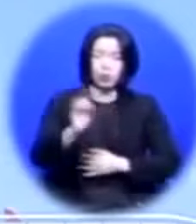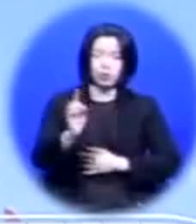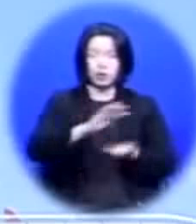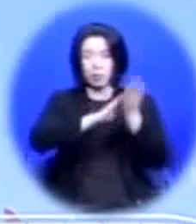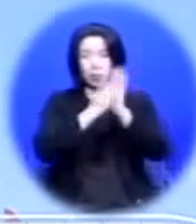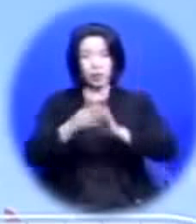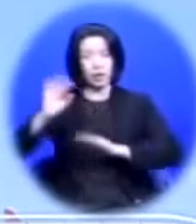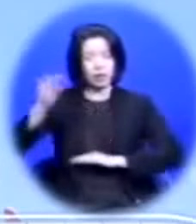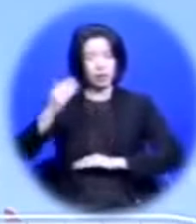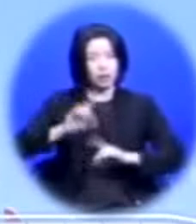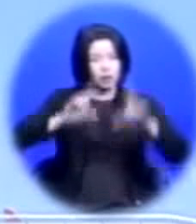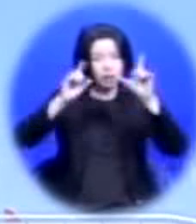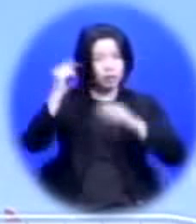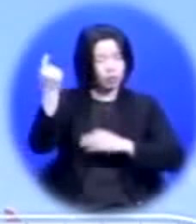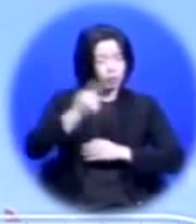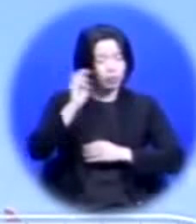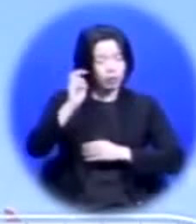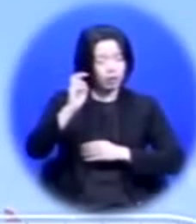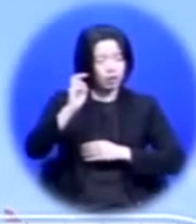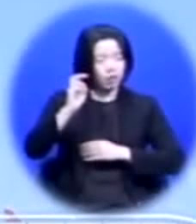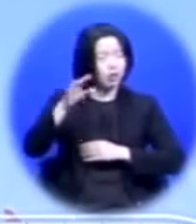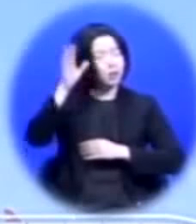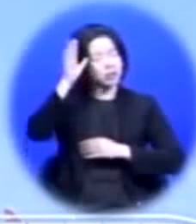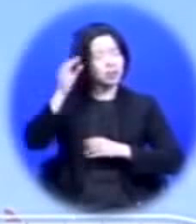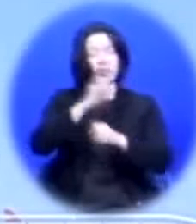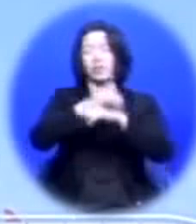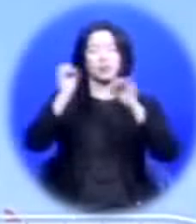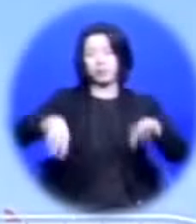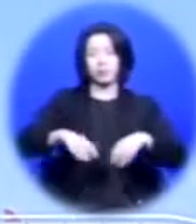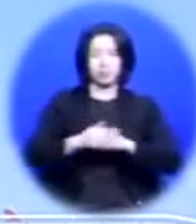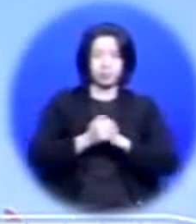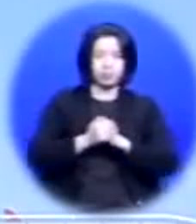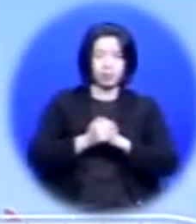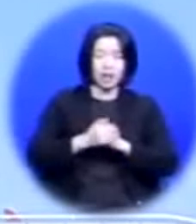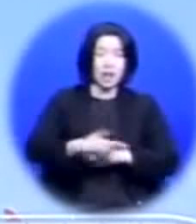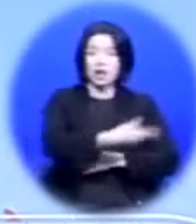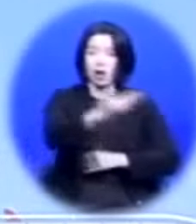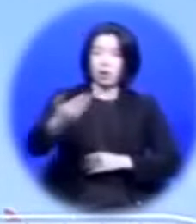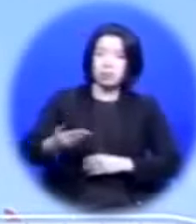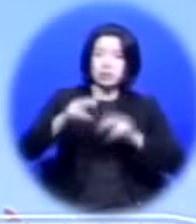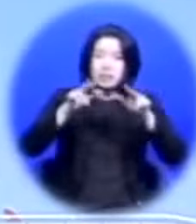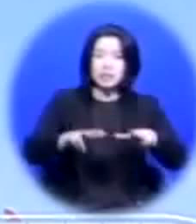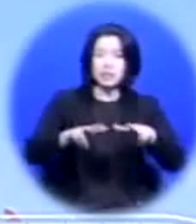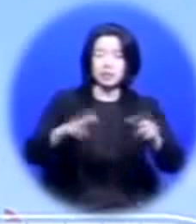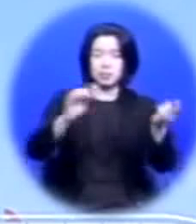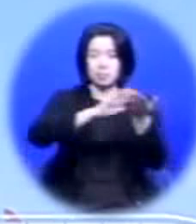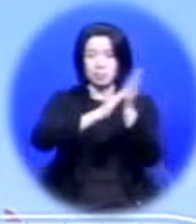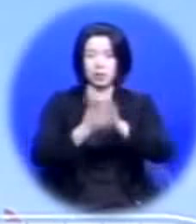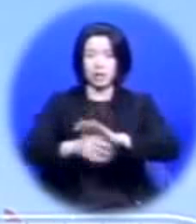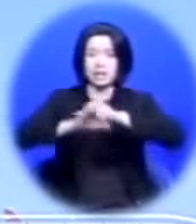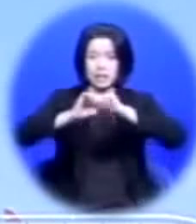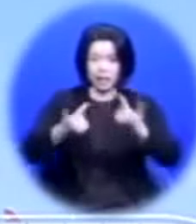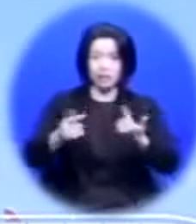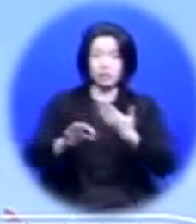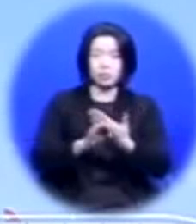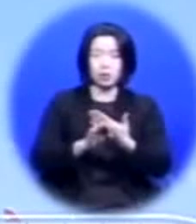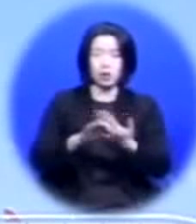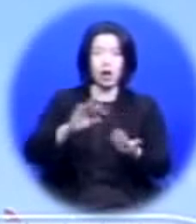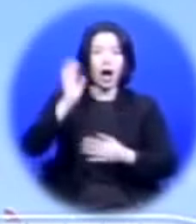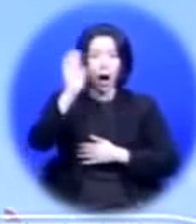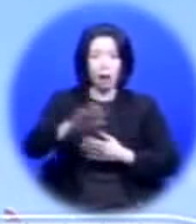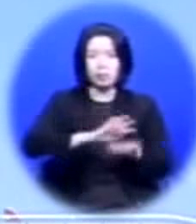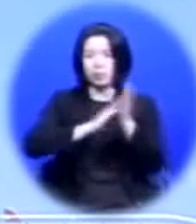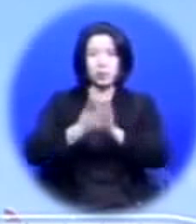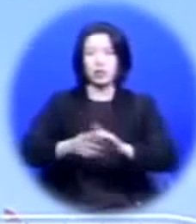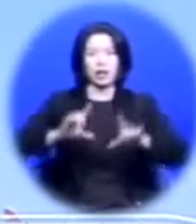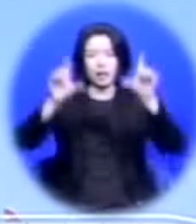날이 올 것이라 헛 기대하지 마십시오 여러분 지금 안 변하면 변할 날